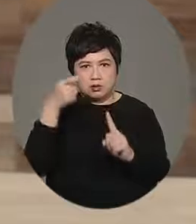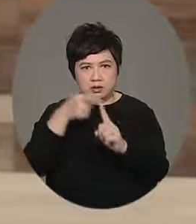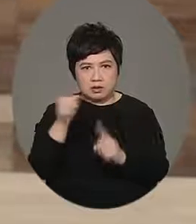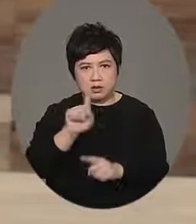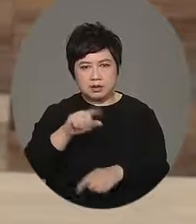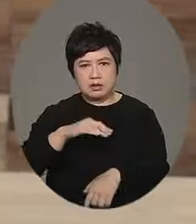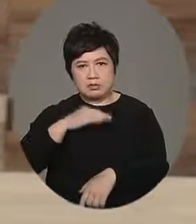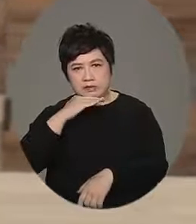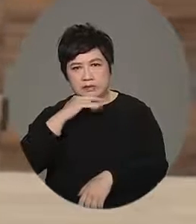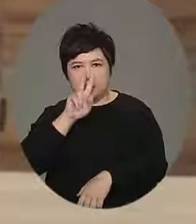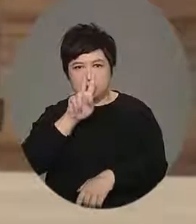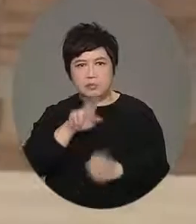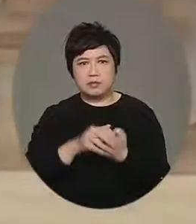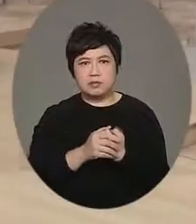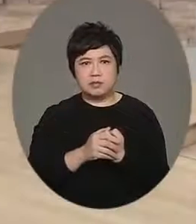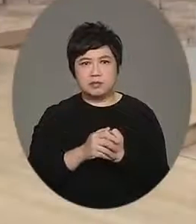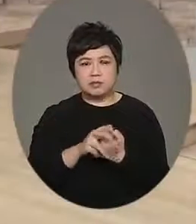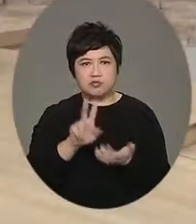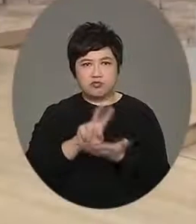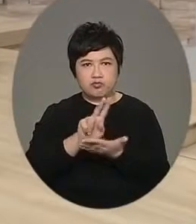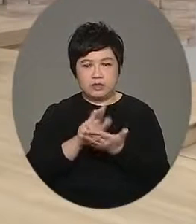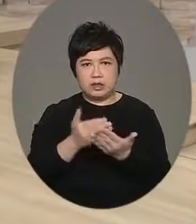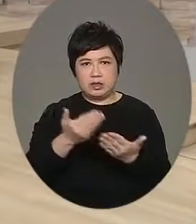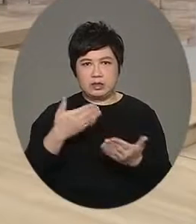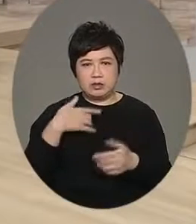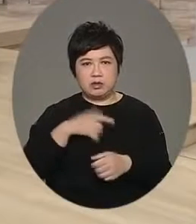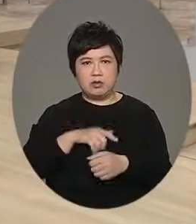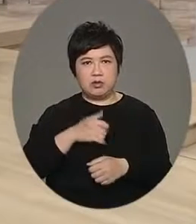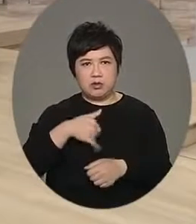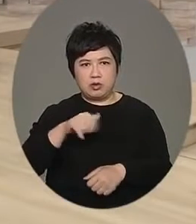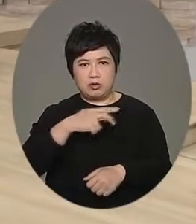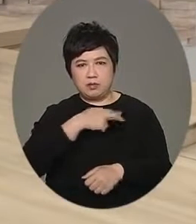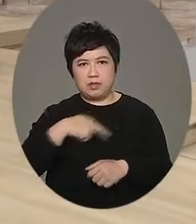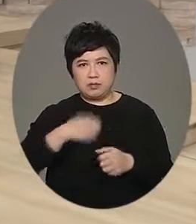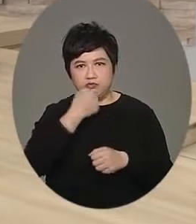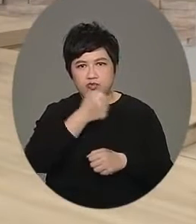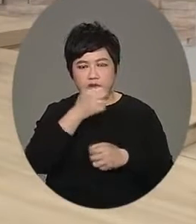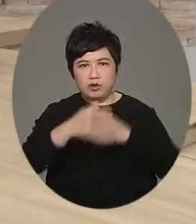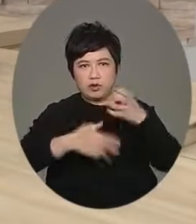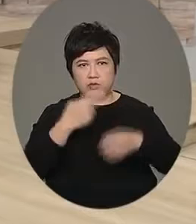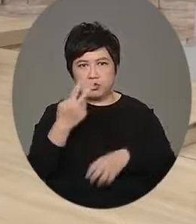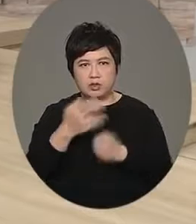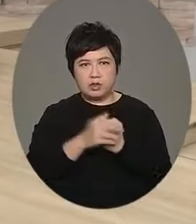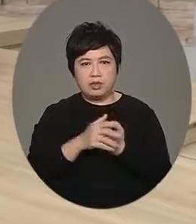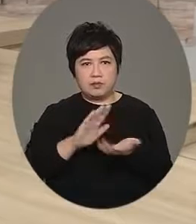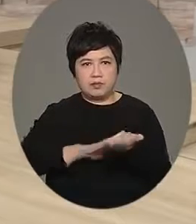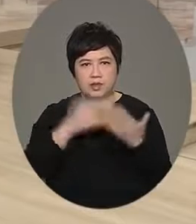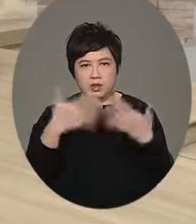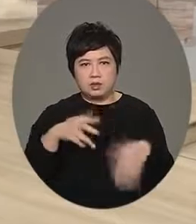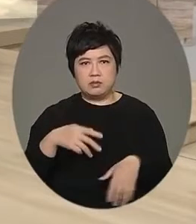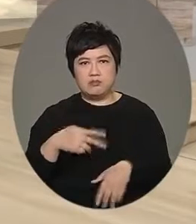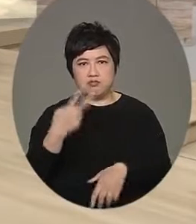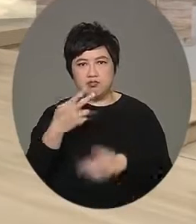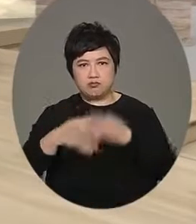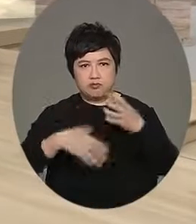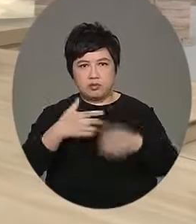又是怎樣呢？值得期待。兩年前我都去過北京採訪兩會，不過疫情之後，去年兩會已經再